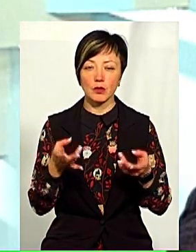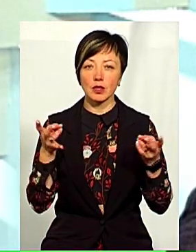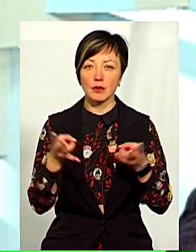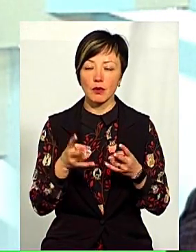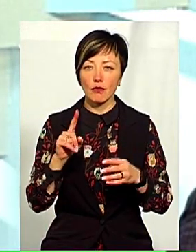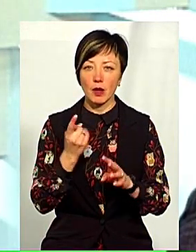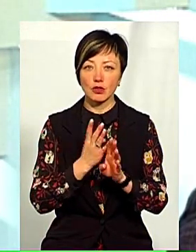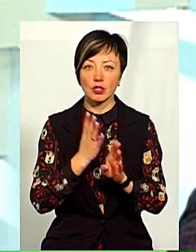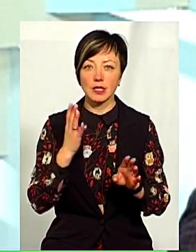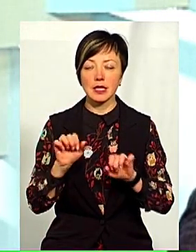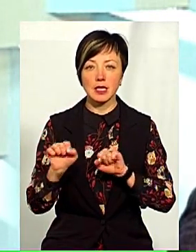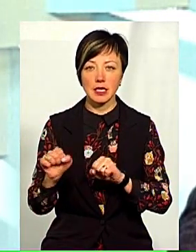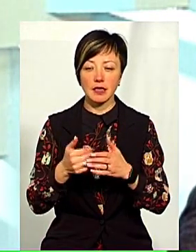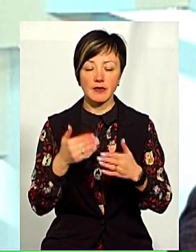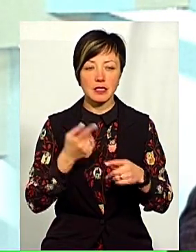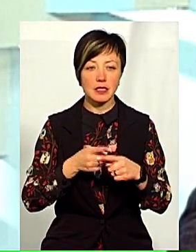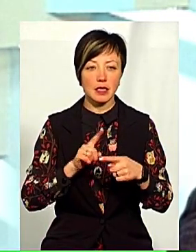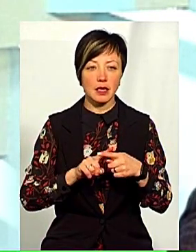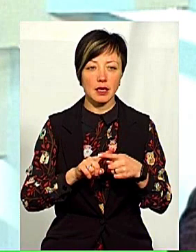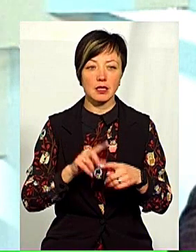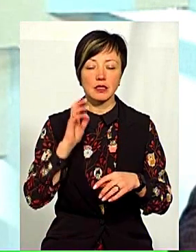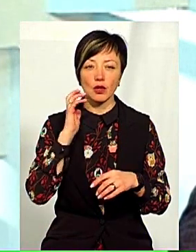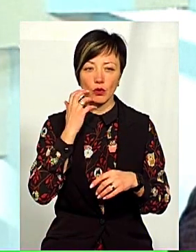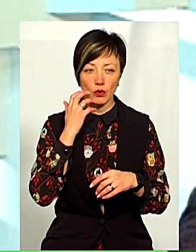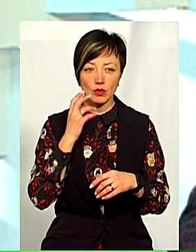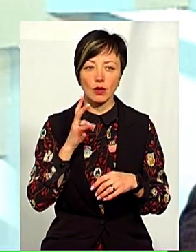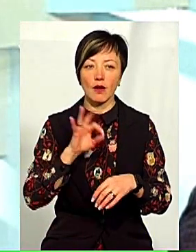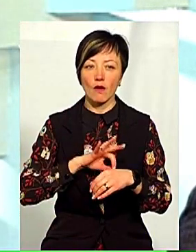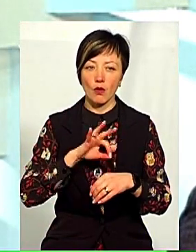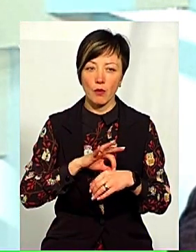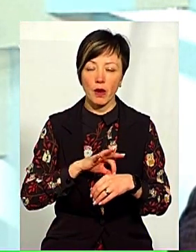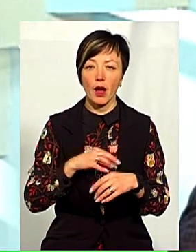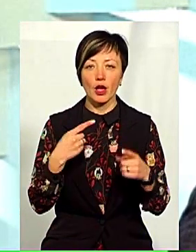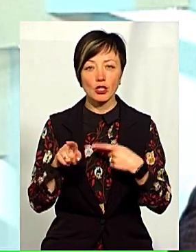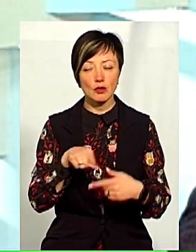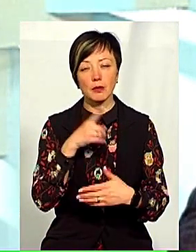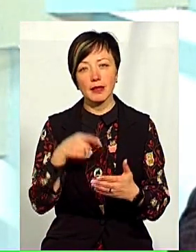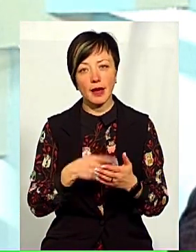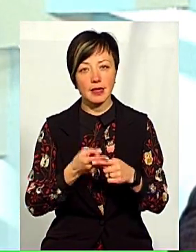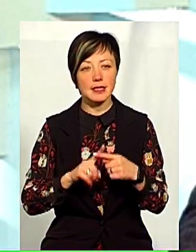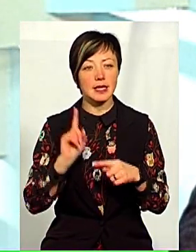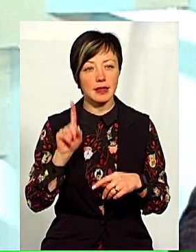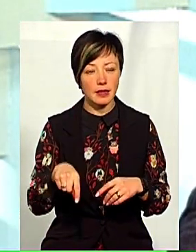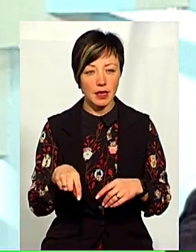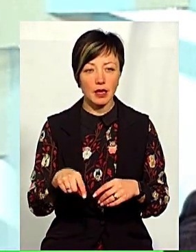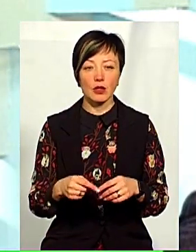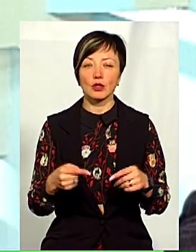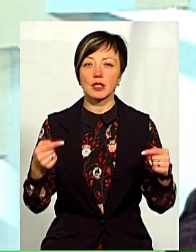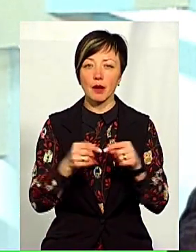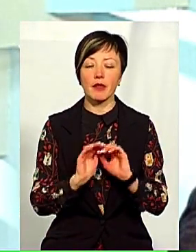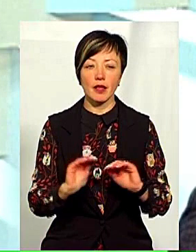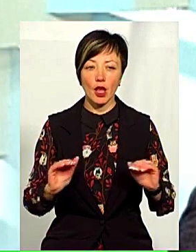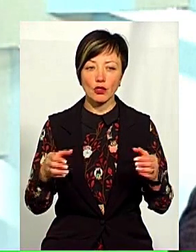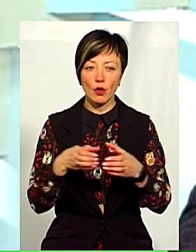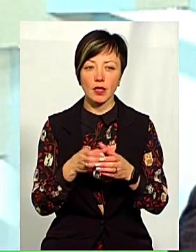потрібно в першу чергу захистити від цієї серйозної недуги. А інше питання – це те, що саме в дитячих